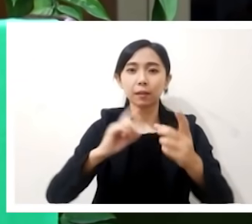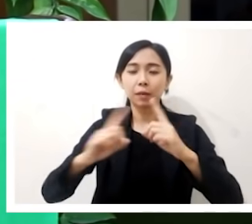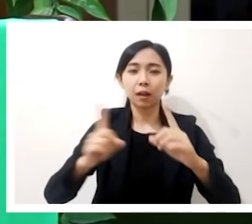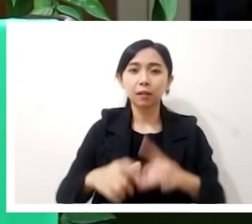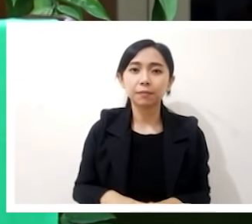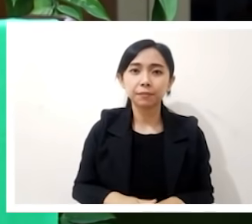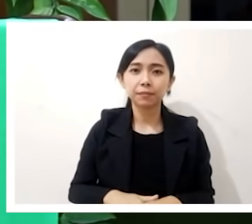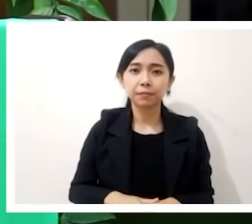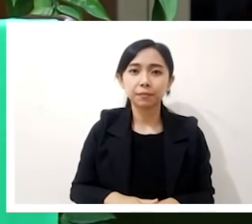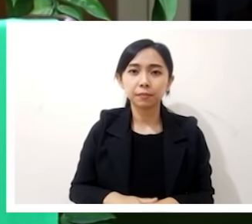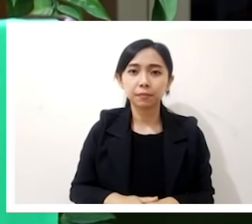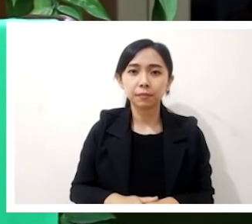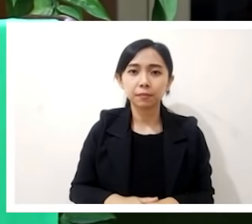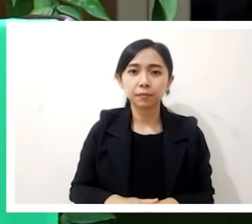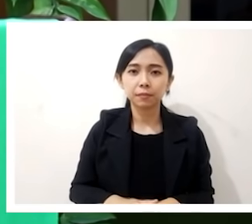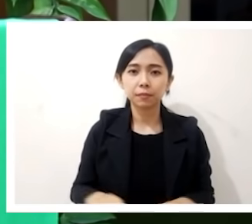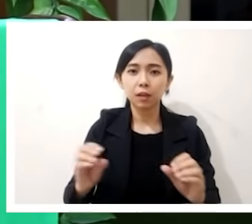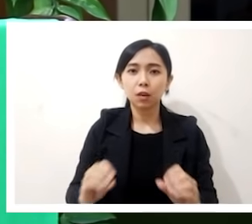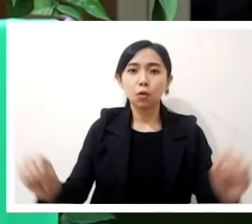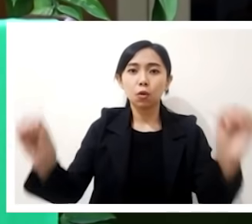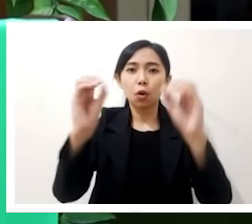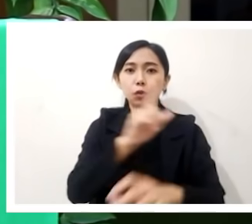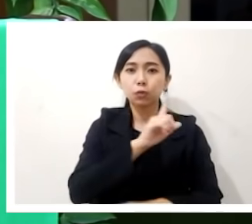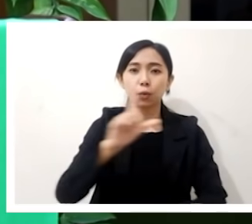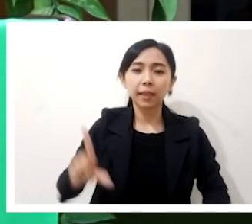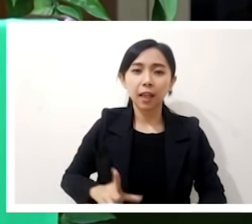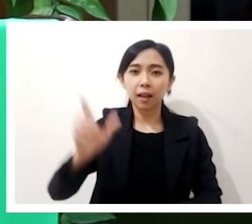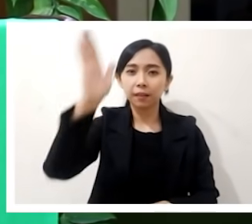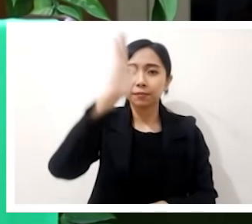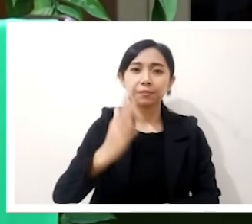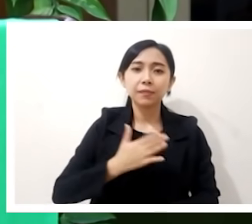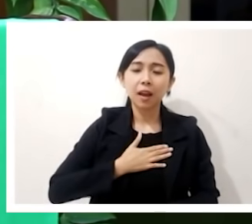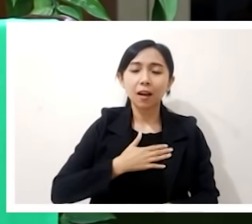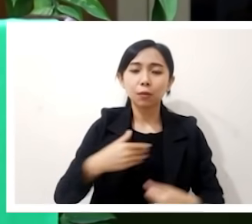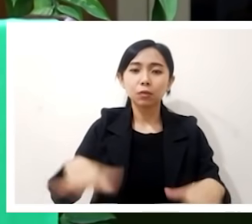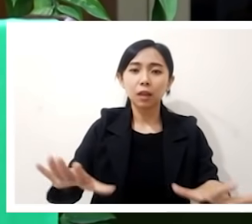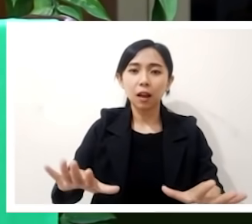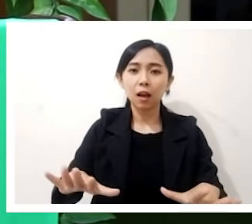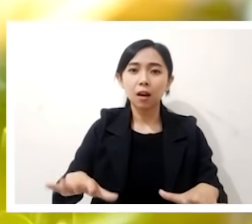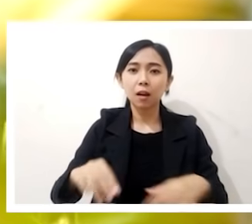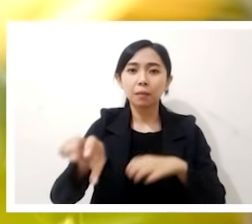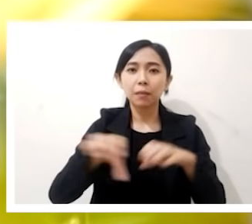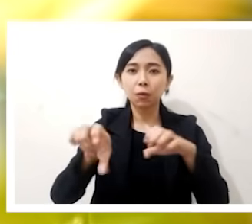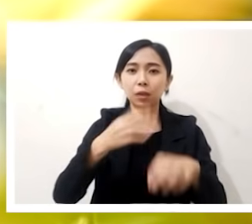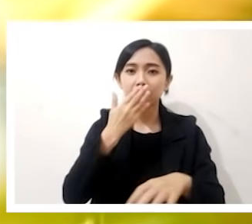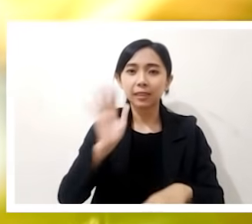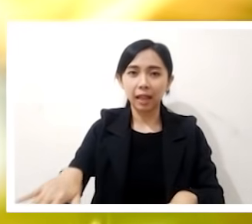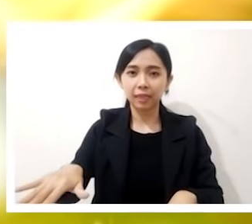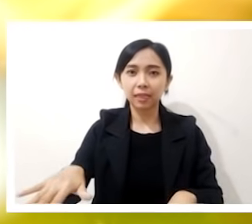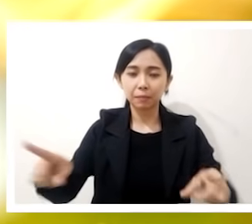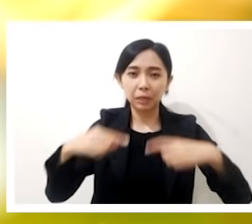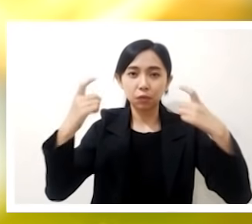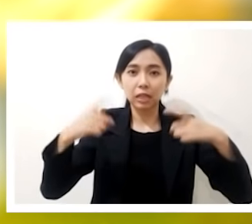demikian. Oh Tuhan Allah, aku telah berbuat kefasikan. Aku telah